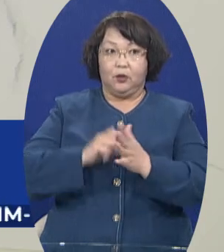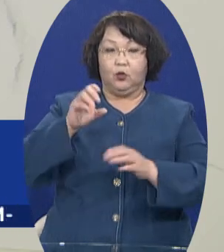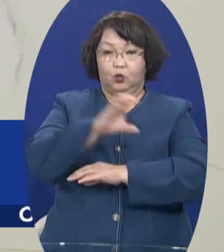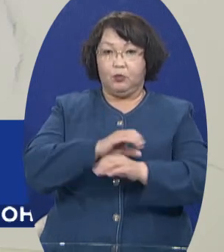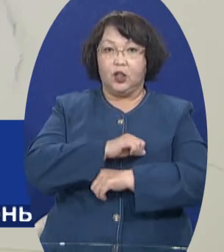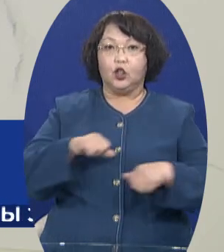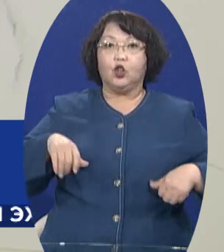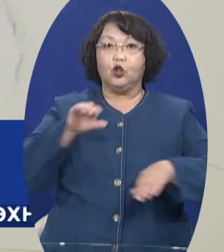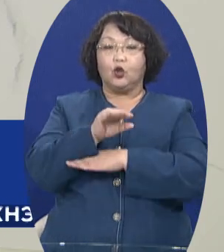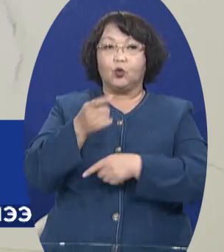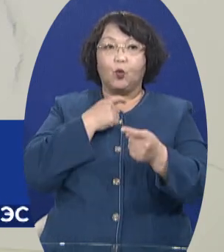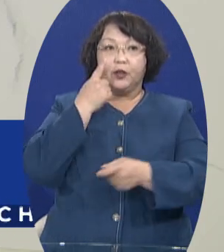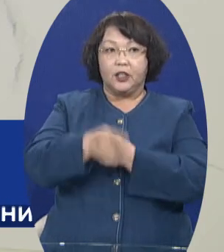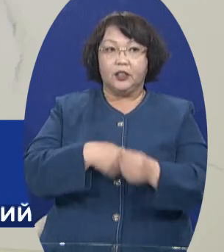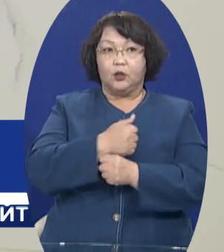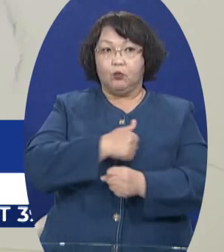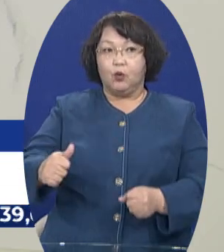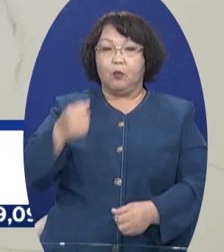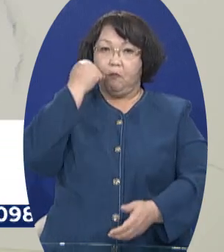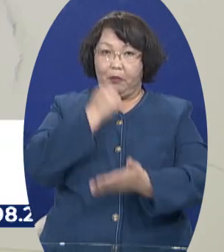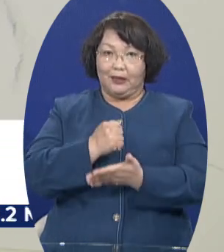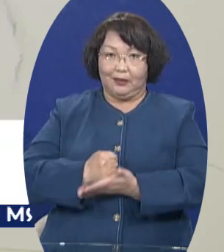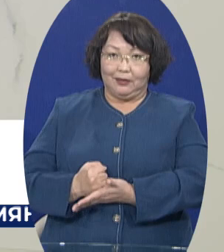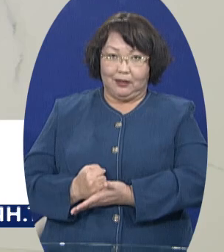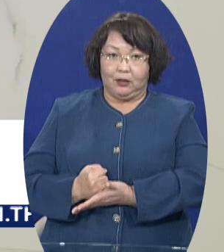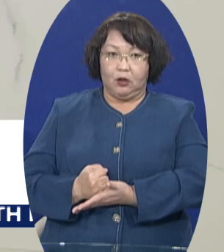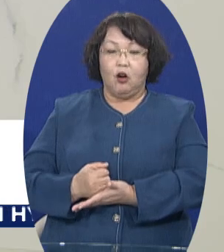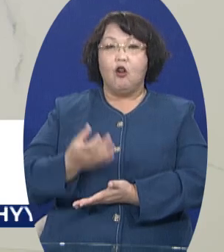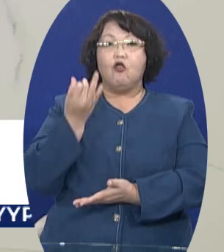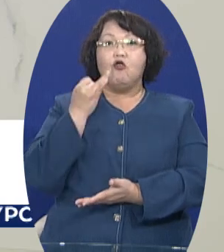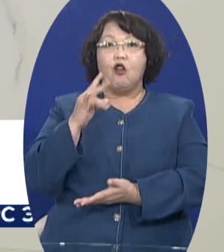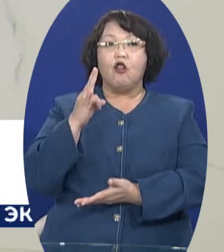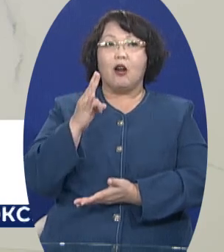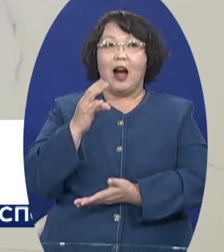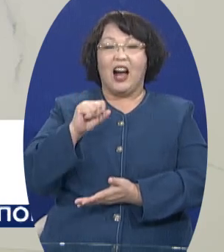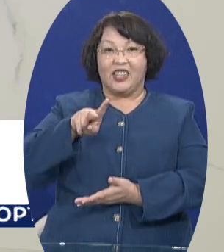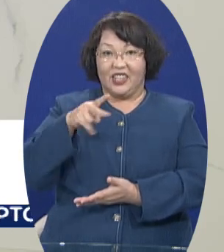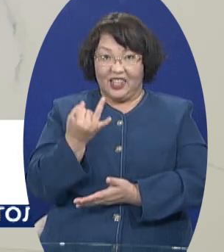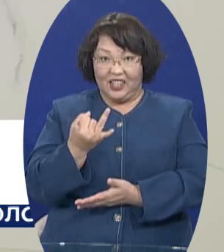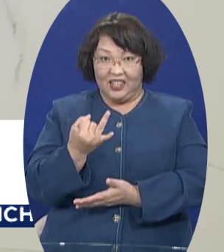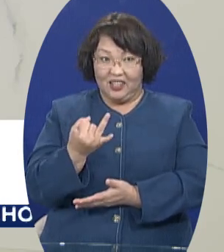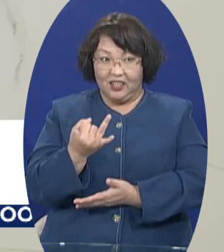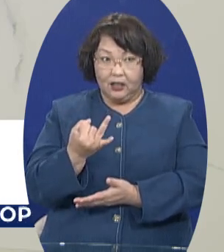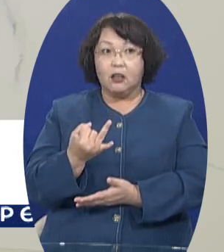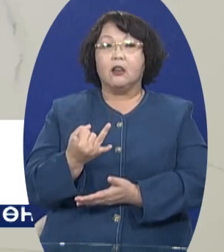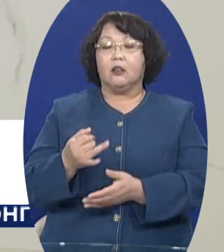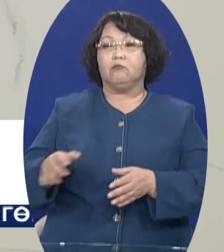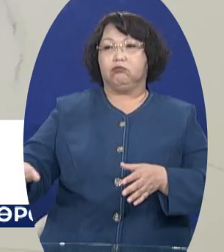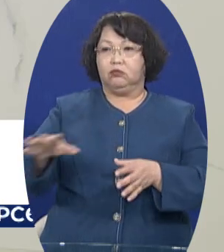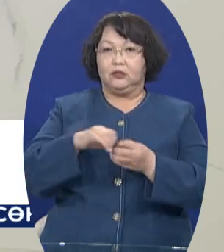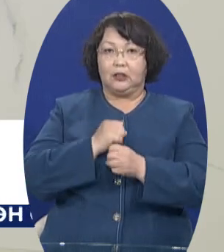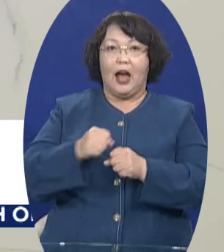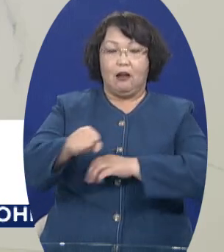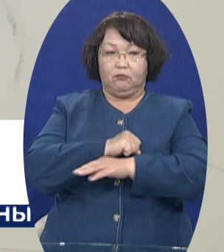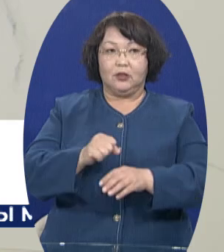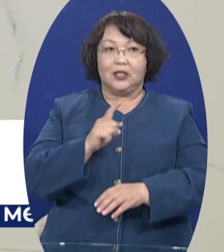баталдаг. За гих мэтчил ингээд мөн дээр нь ой анги маань өөрөө хэвтэй удирдлагатай байгаа учраас аймгийн засаг дарга болон сумын